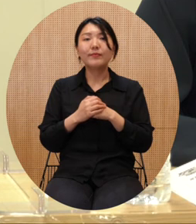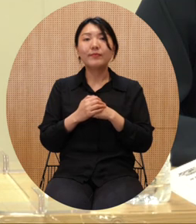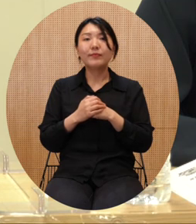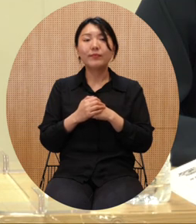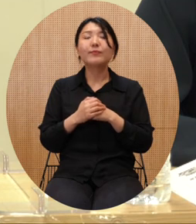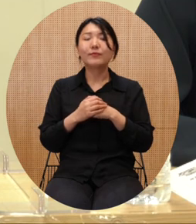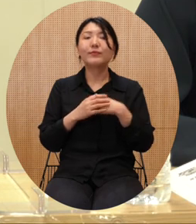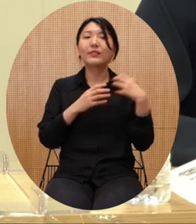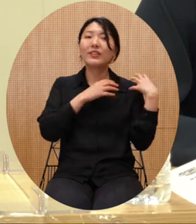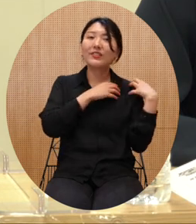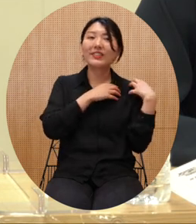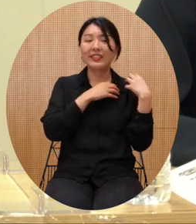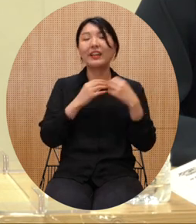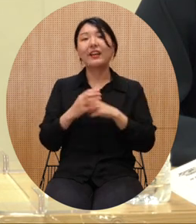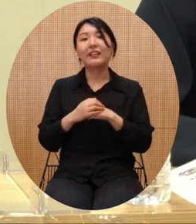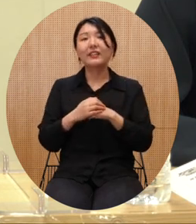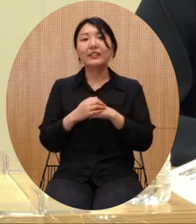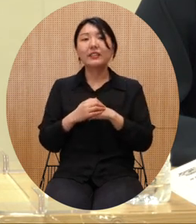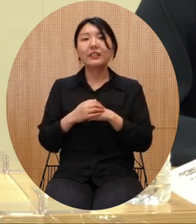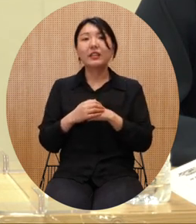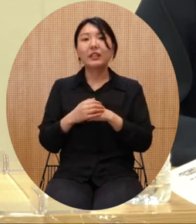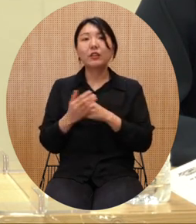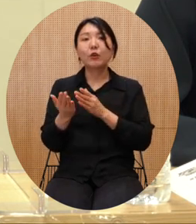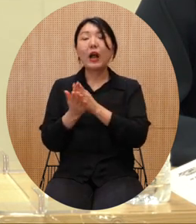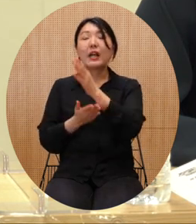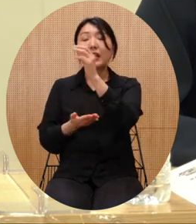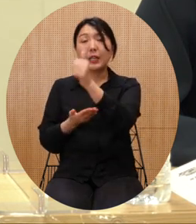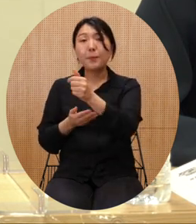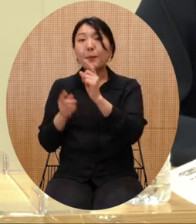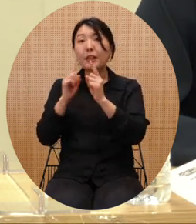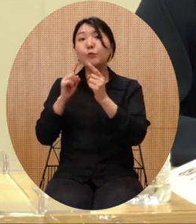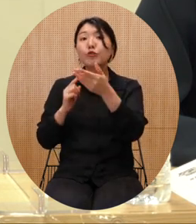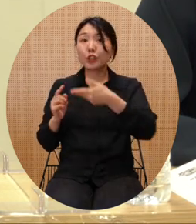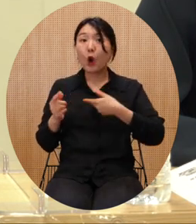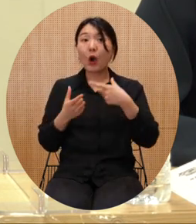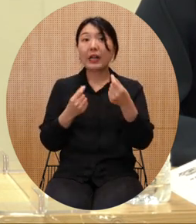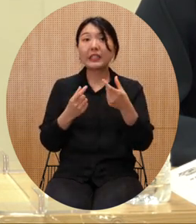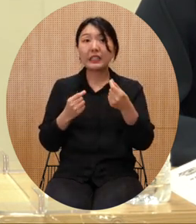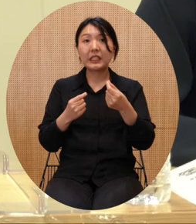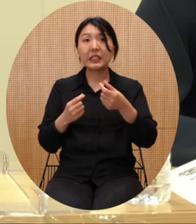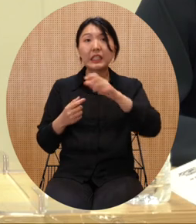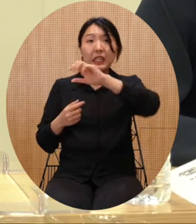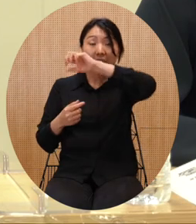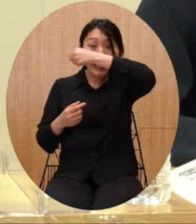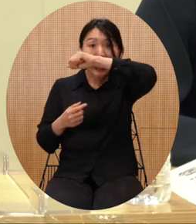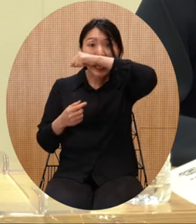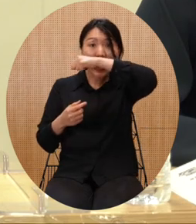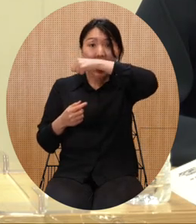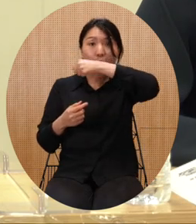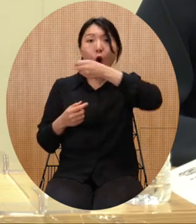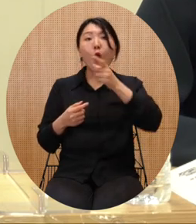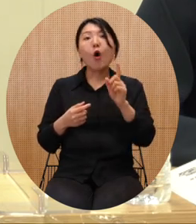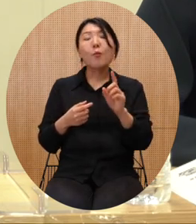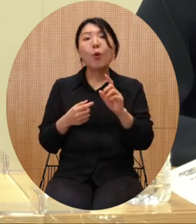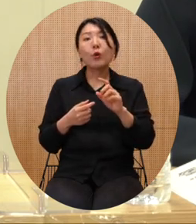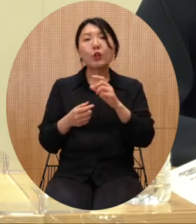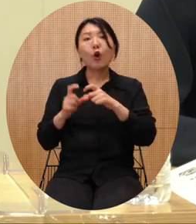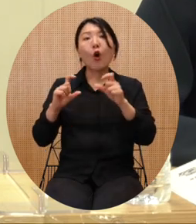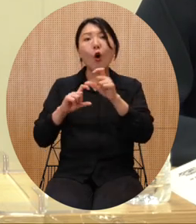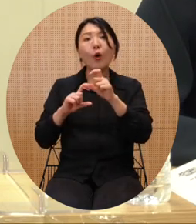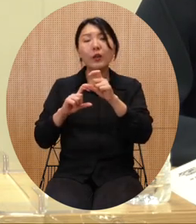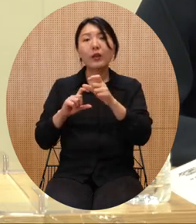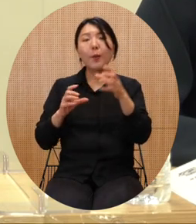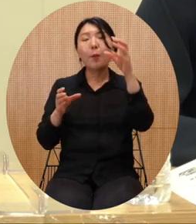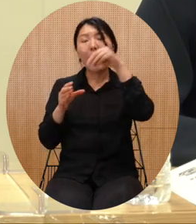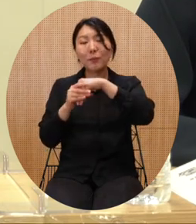무겁게 느끼고 있습니다. 과장님께서 말씀하신 대로 이제 예산이 실제로 또 어느 정도 반영이 되어서 이